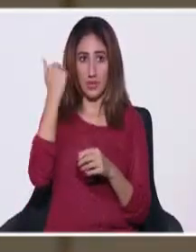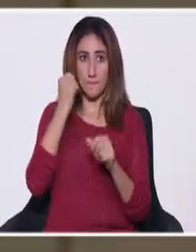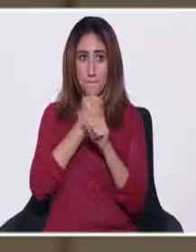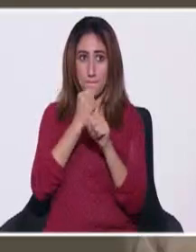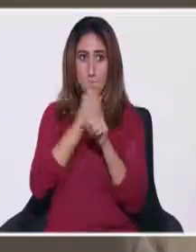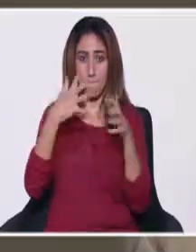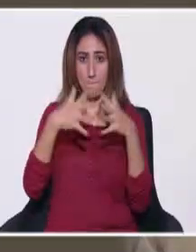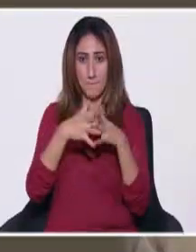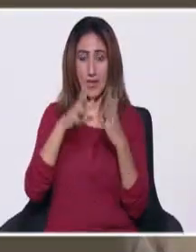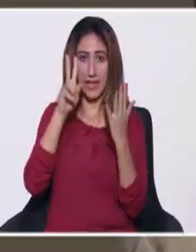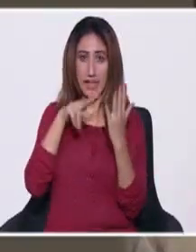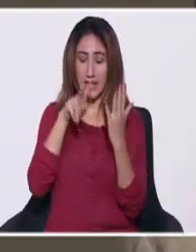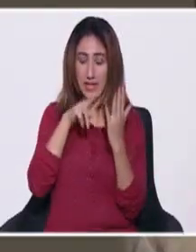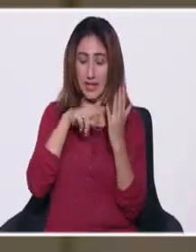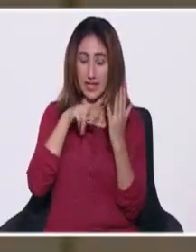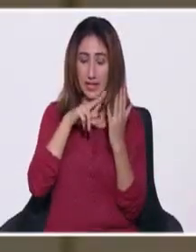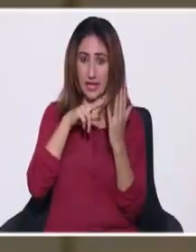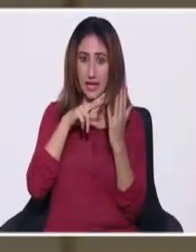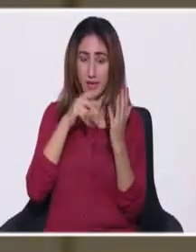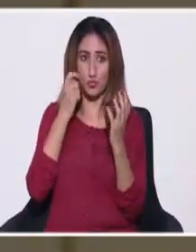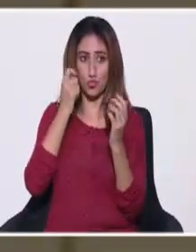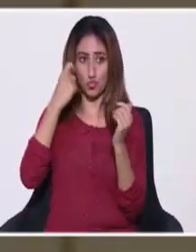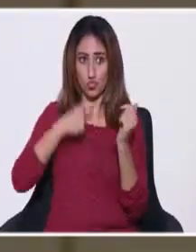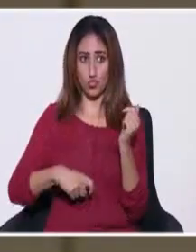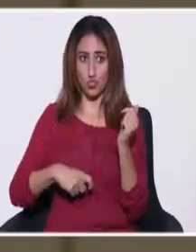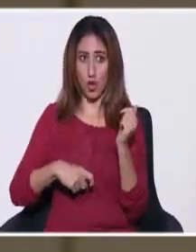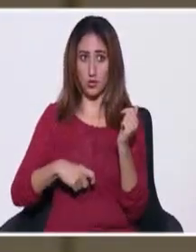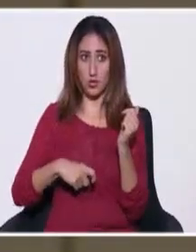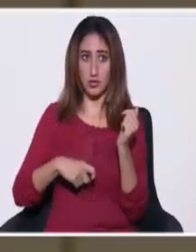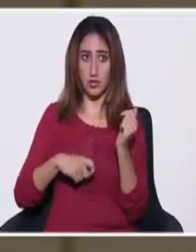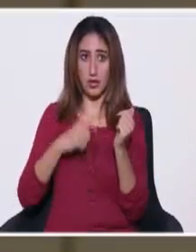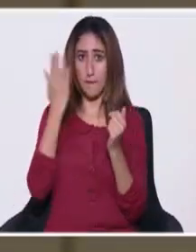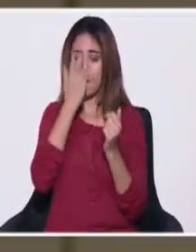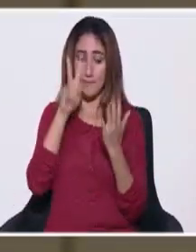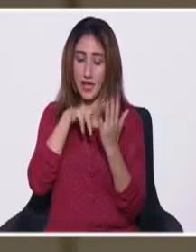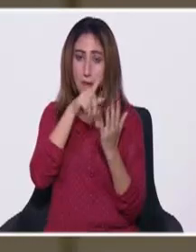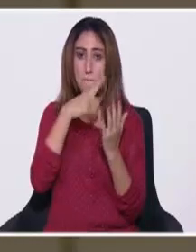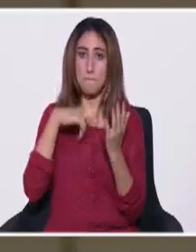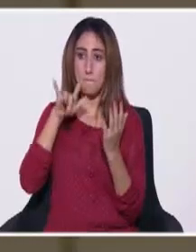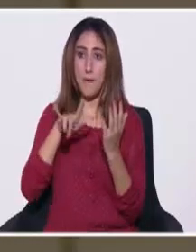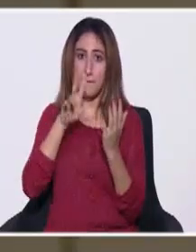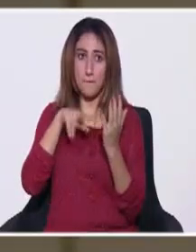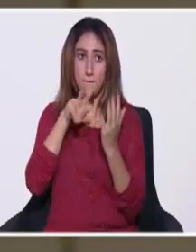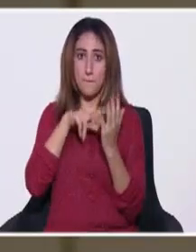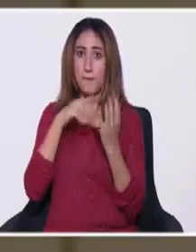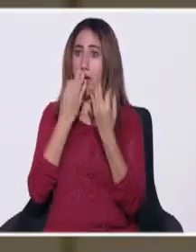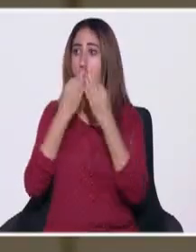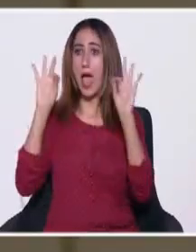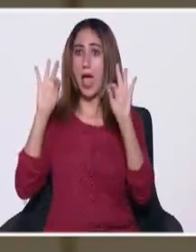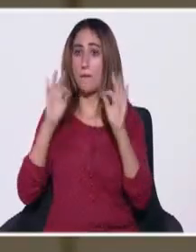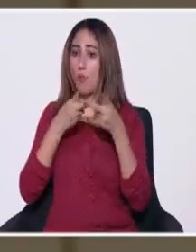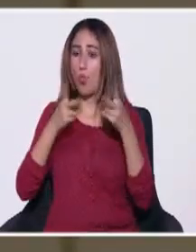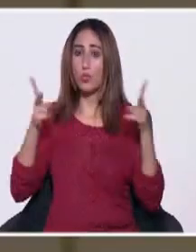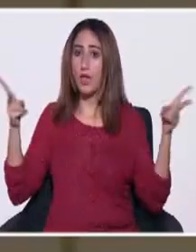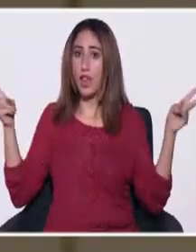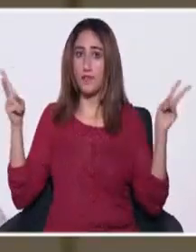كتير منها القرايه. يعني ثقلت شخصيتي قوي القرايه، انك تقرا في كل المجالات